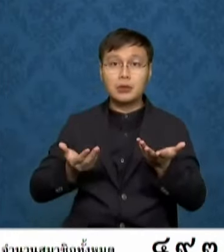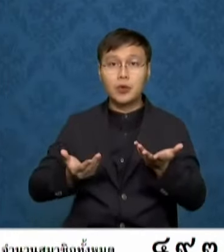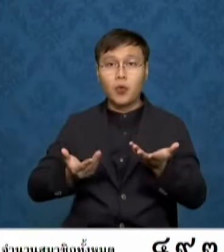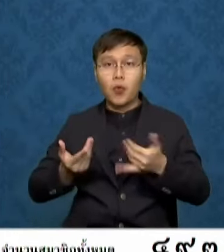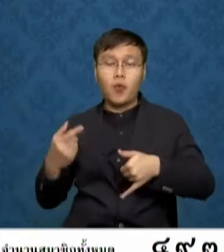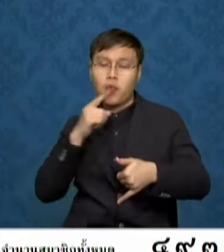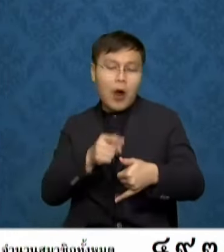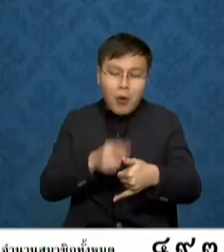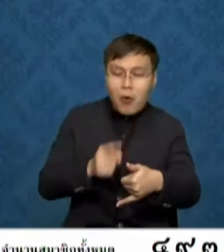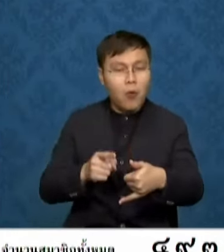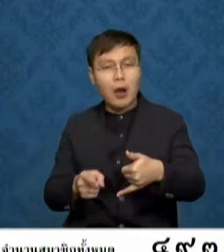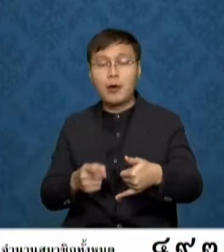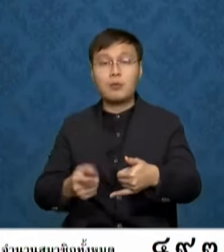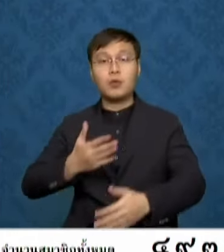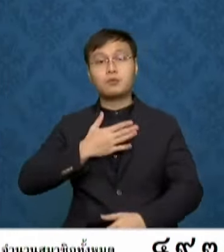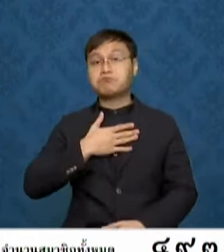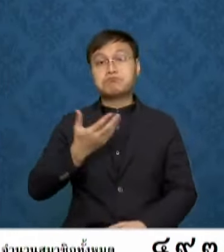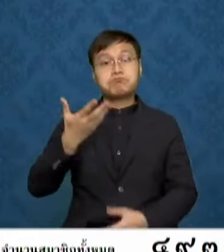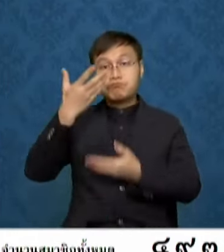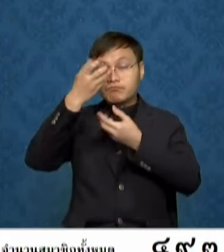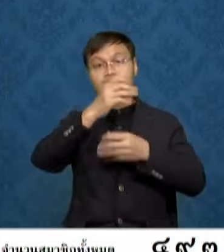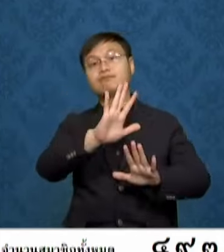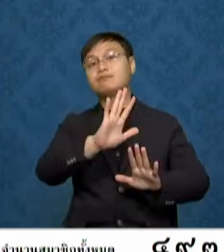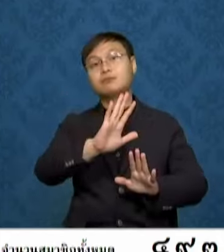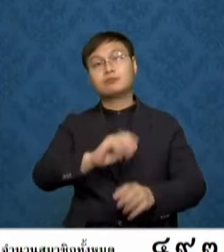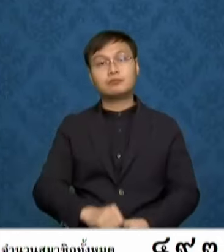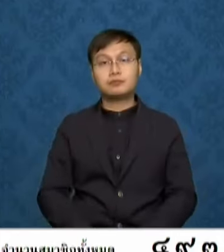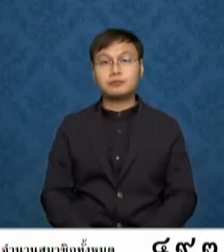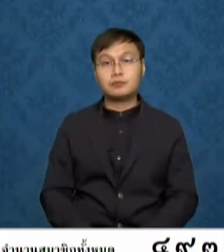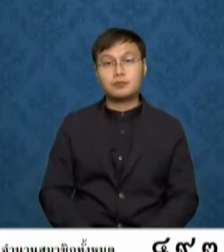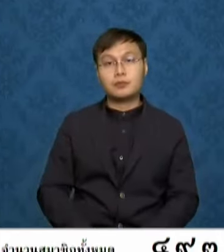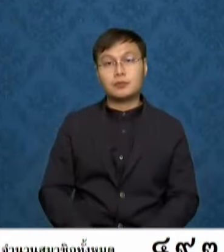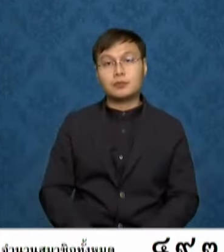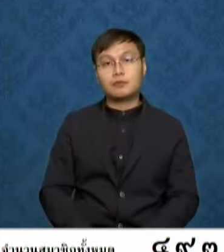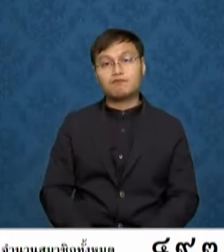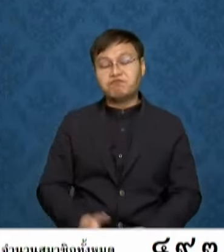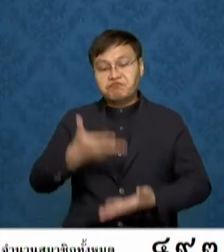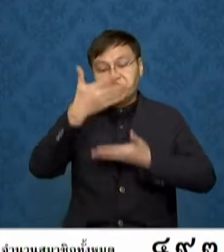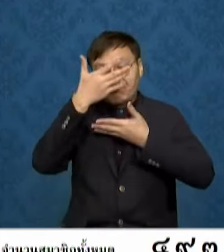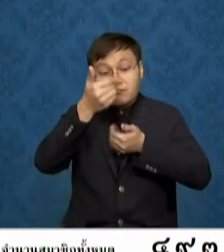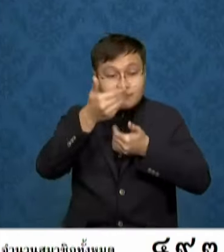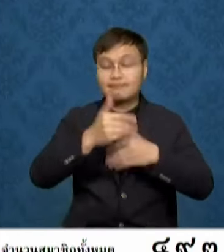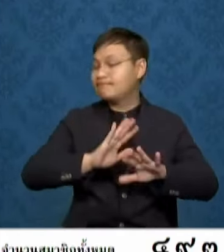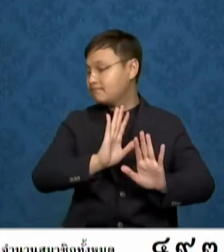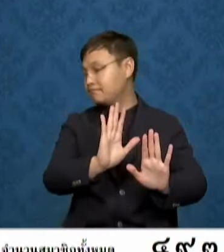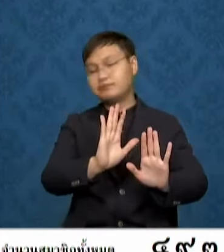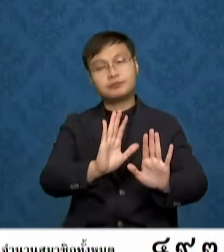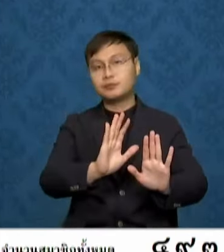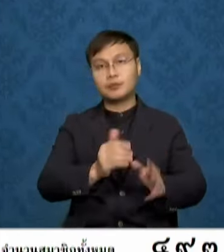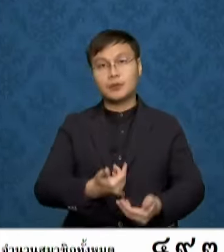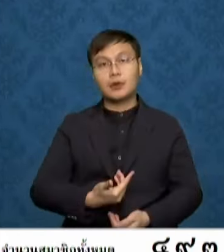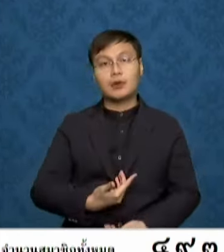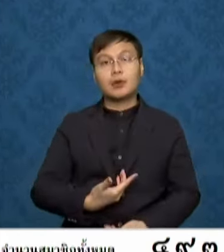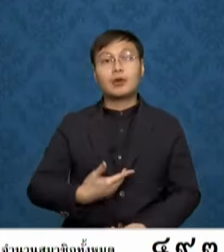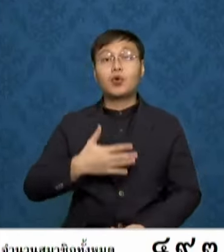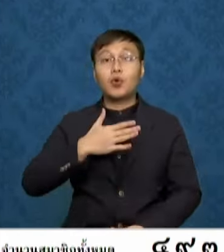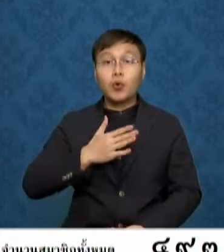ใส่ความสารพัดผมไม่ได้ใส่ใจไม่สนใจและไม่ได้ให้ค่ากับสิ่งเหล่านี้มากเว้นแต่ว่าคนที่